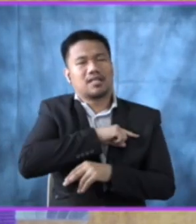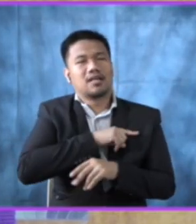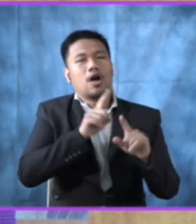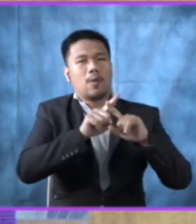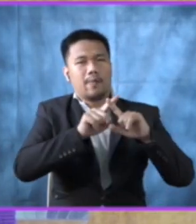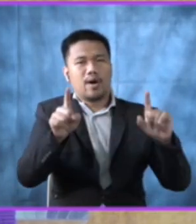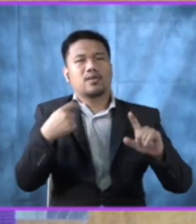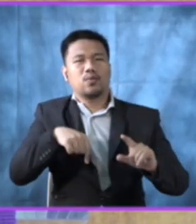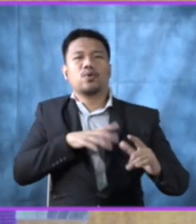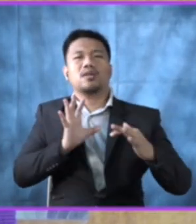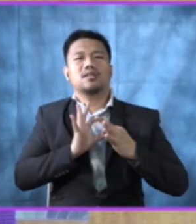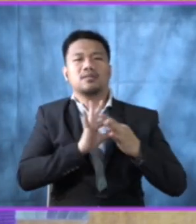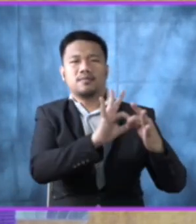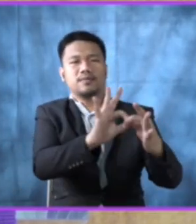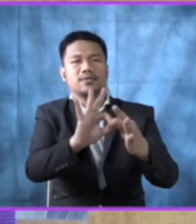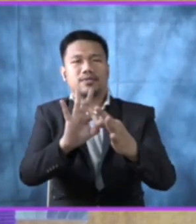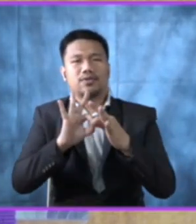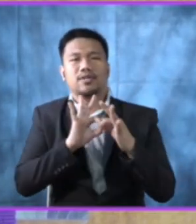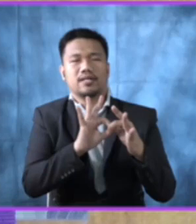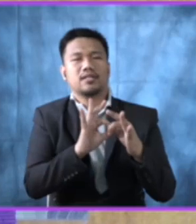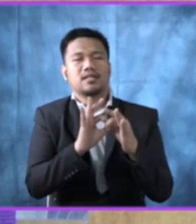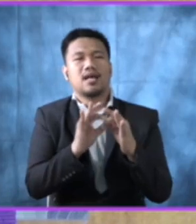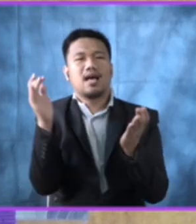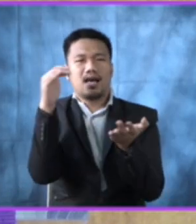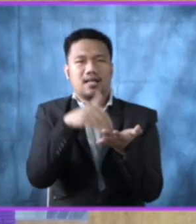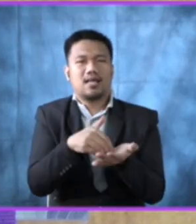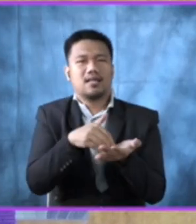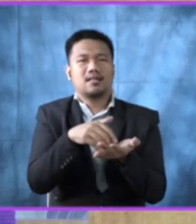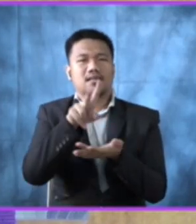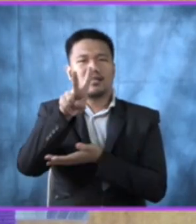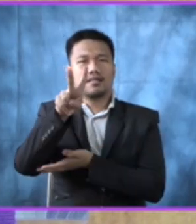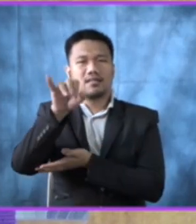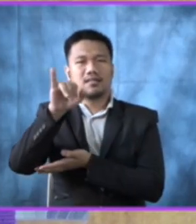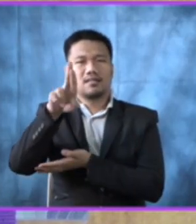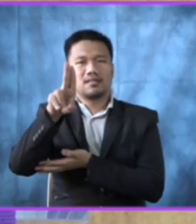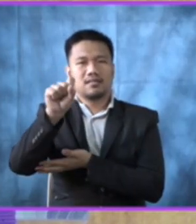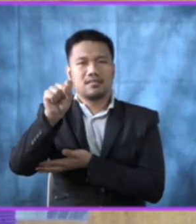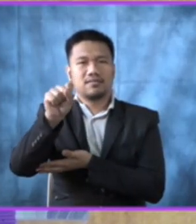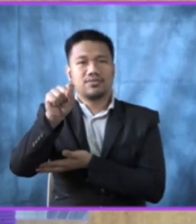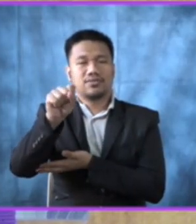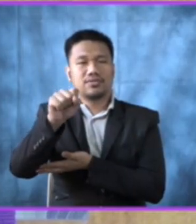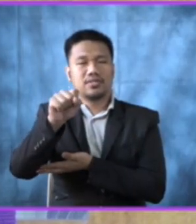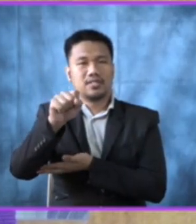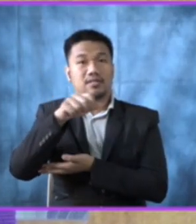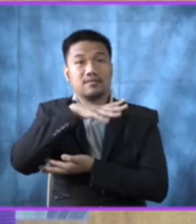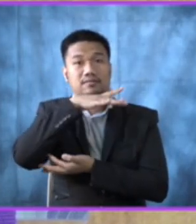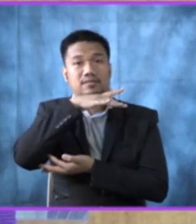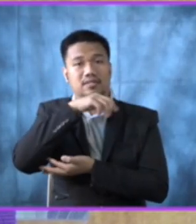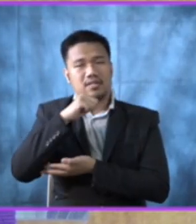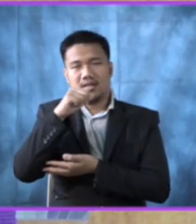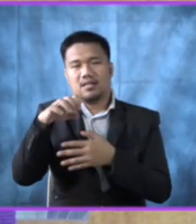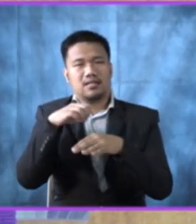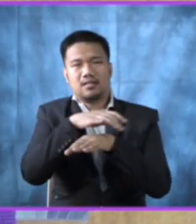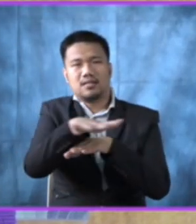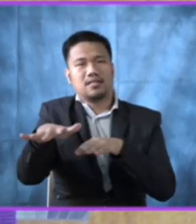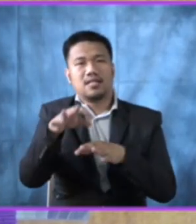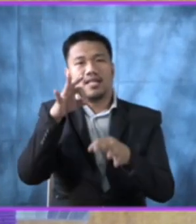Uulitin ko po, ang virus hindi kumakalat at hindi kakalat kung hindi